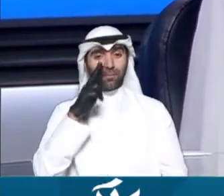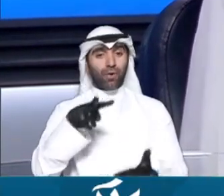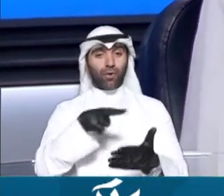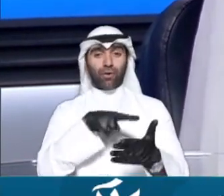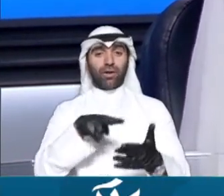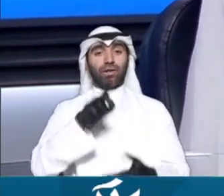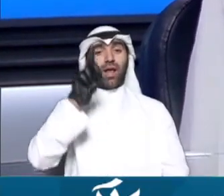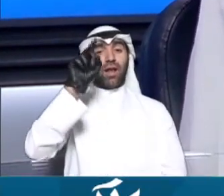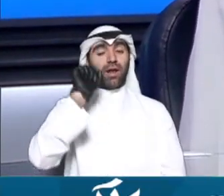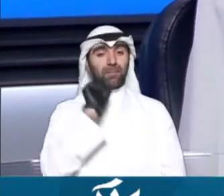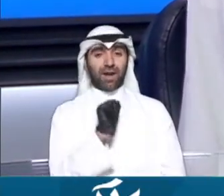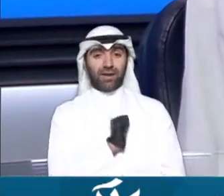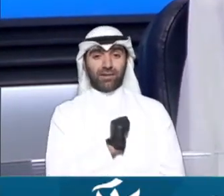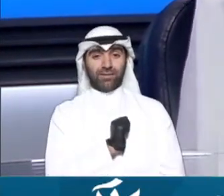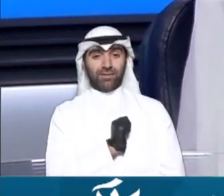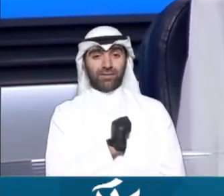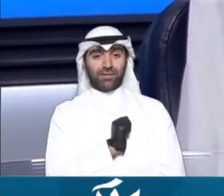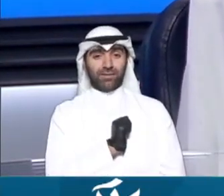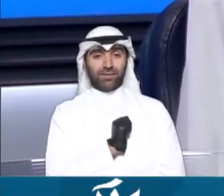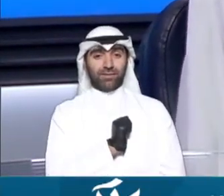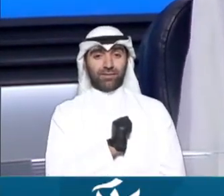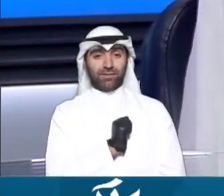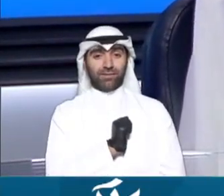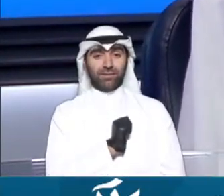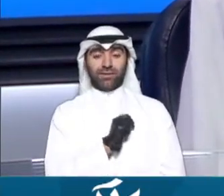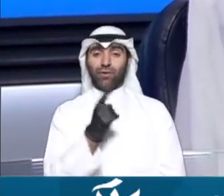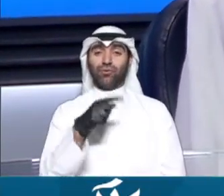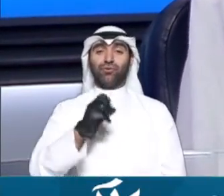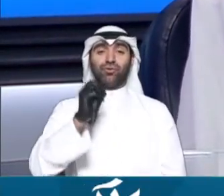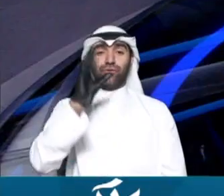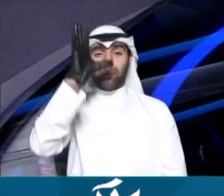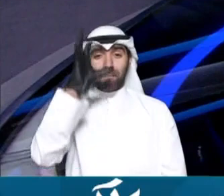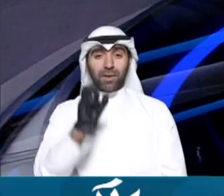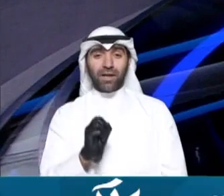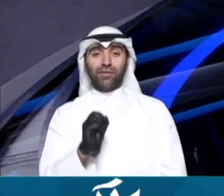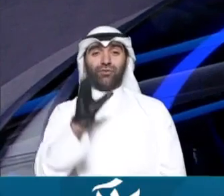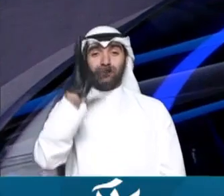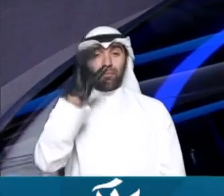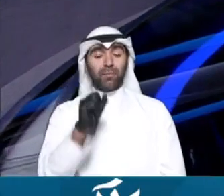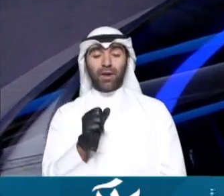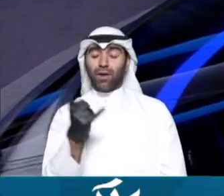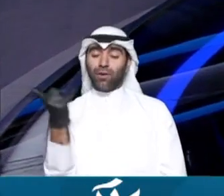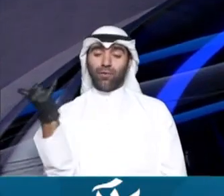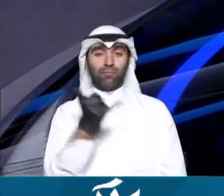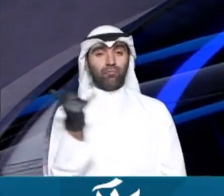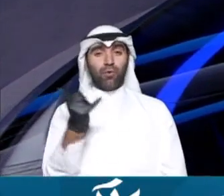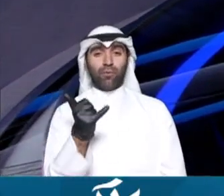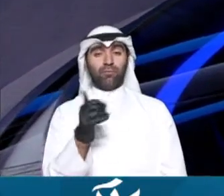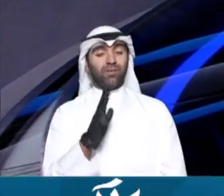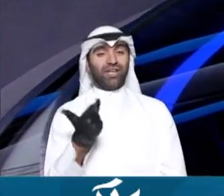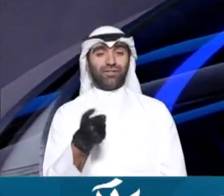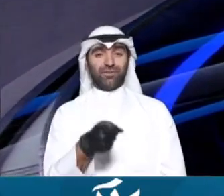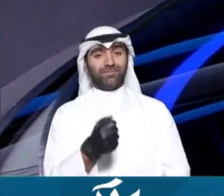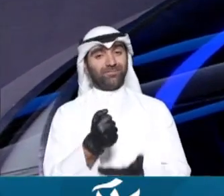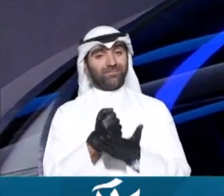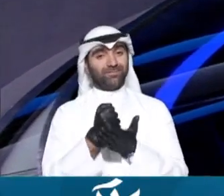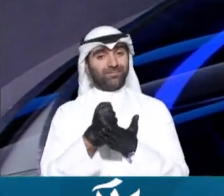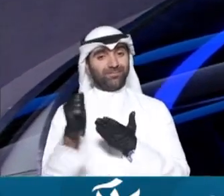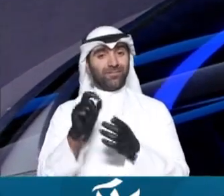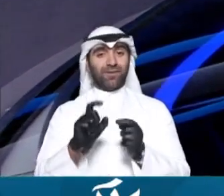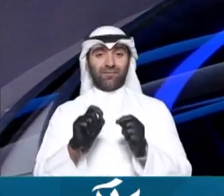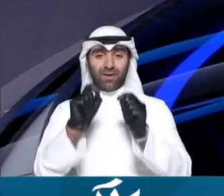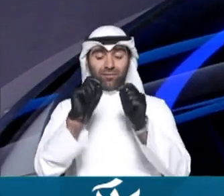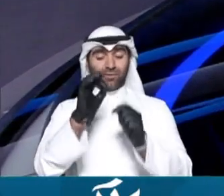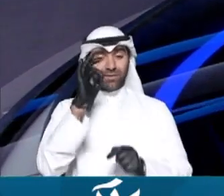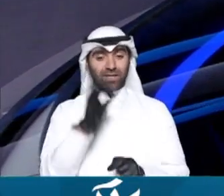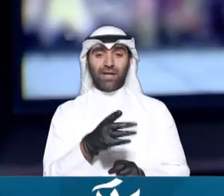البقرة في الليل والنهار، فإنها كفتاه كفتاه كفتاه كما قال عليه الصلاة والسلام: